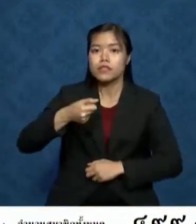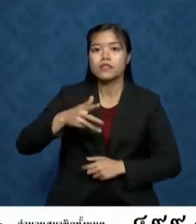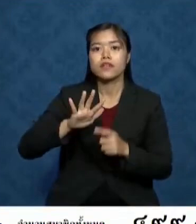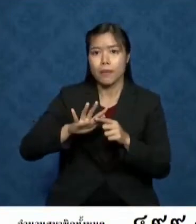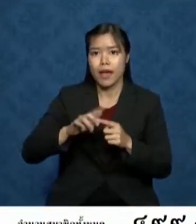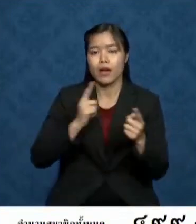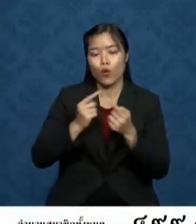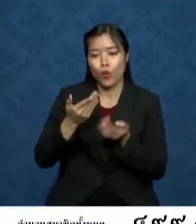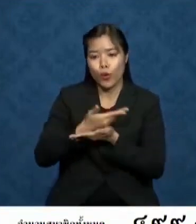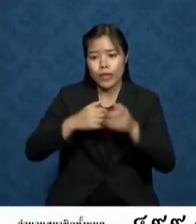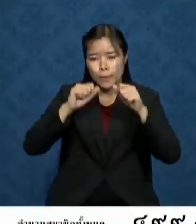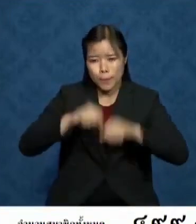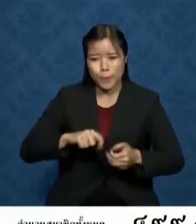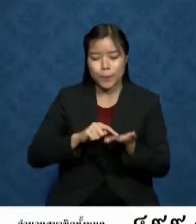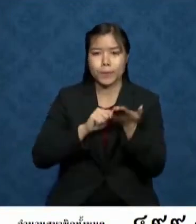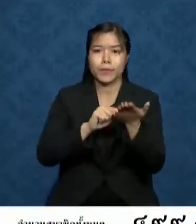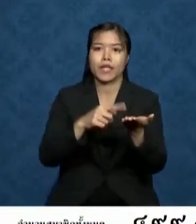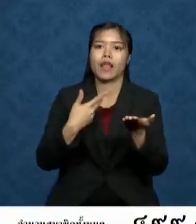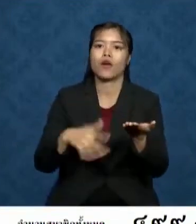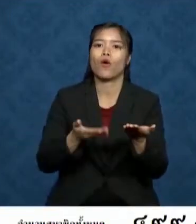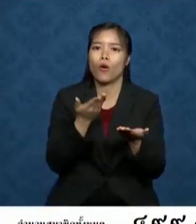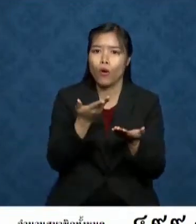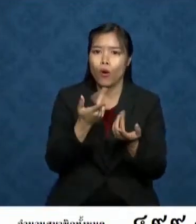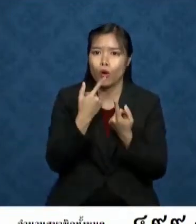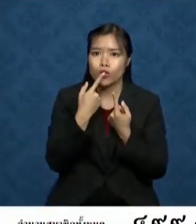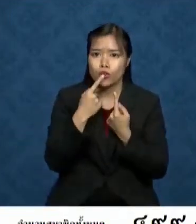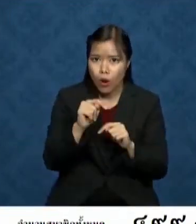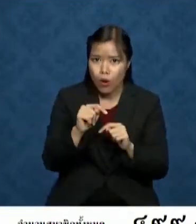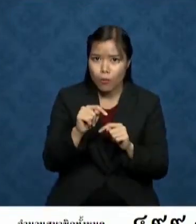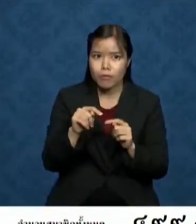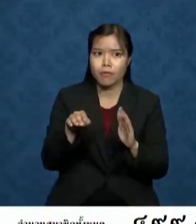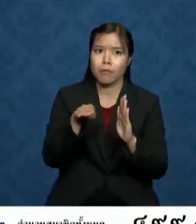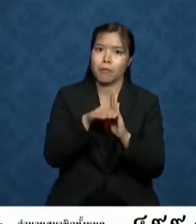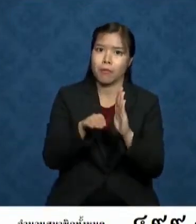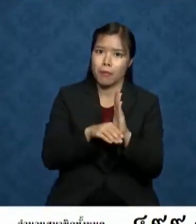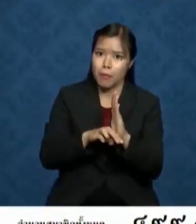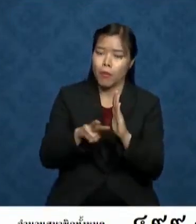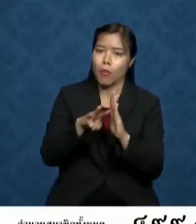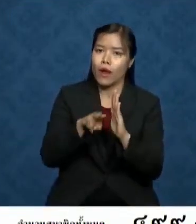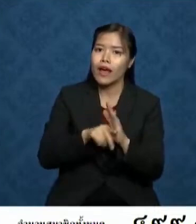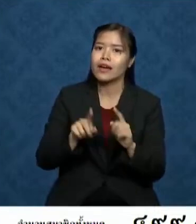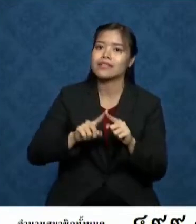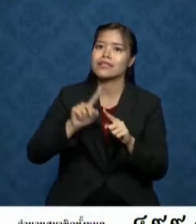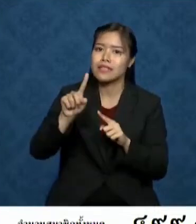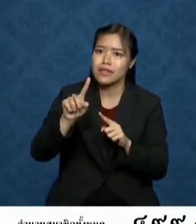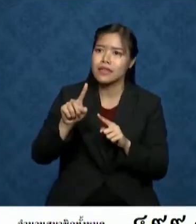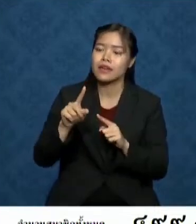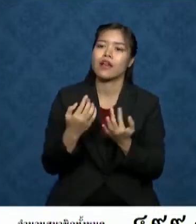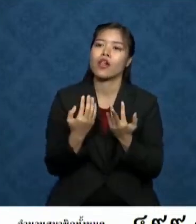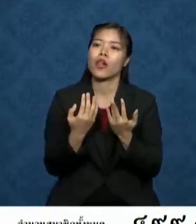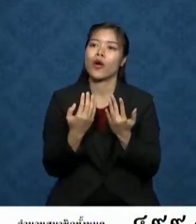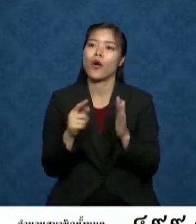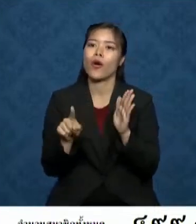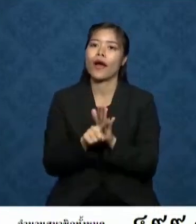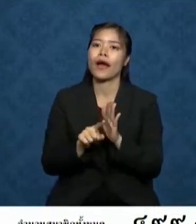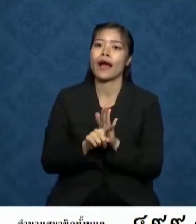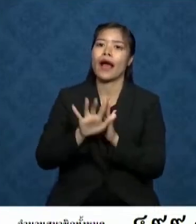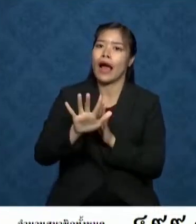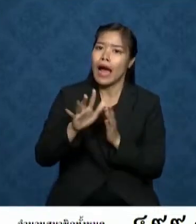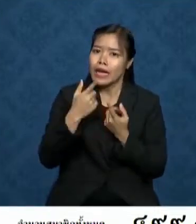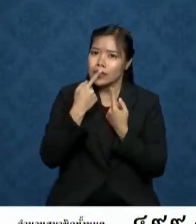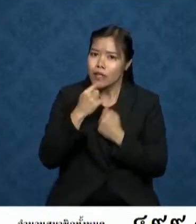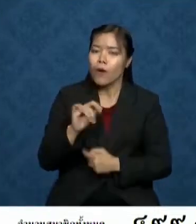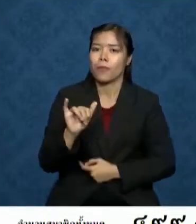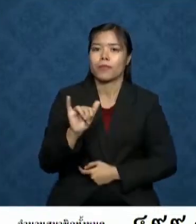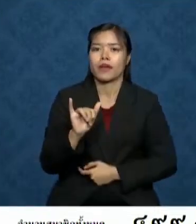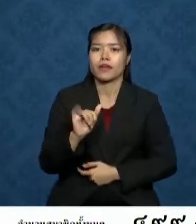Google แล้ว ขอให้ตอบในวาระแกททานสามารจะตอบได้แต่ดีนะครัไมใชห้ากครั้งแลวไม่ตอบคือไมได